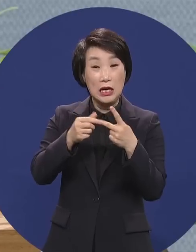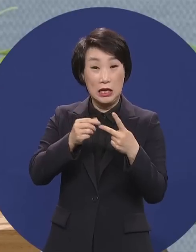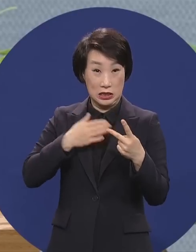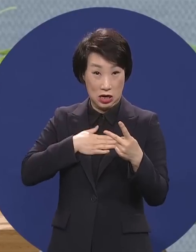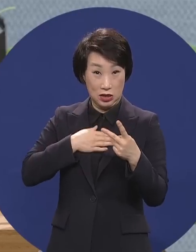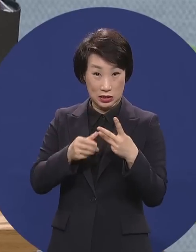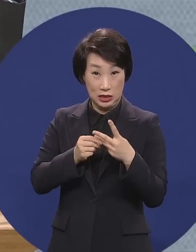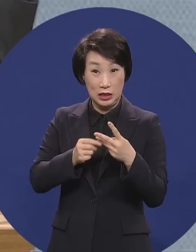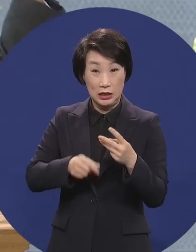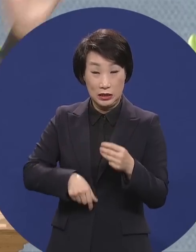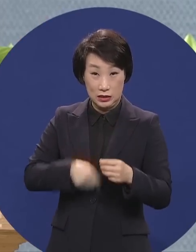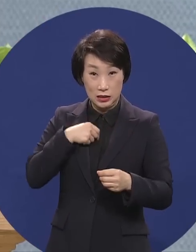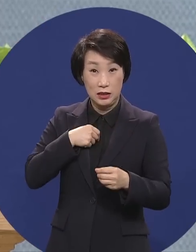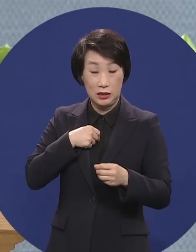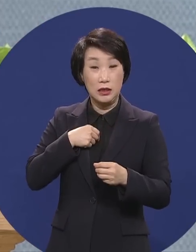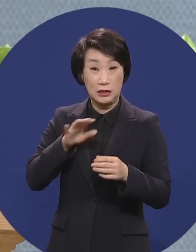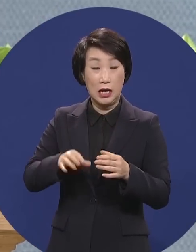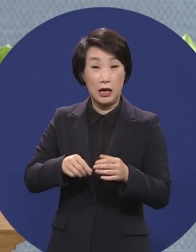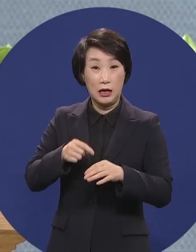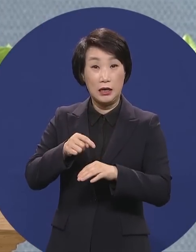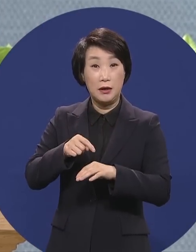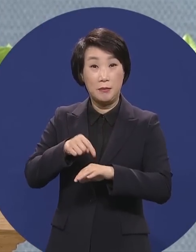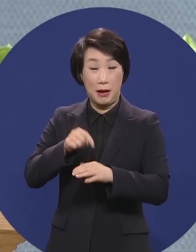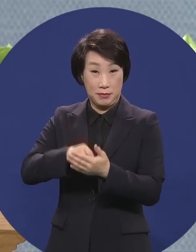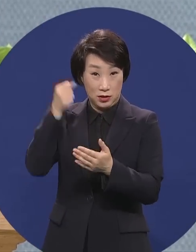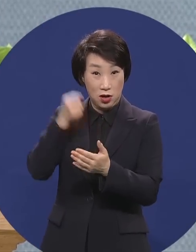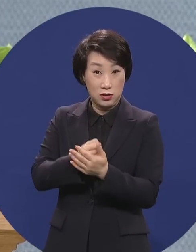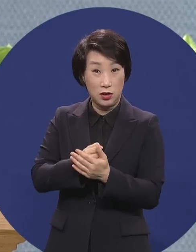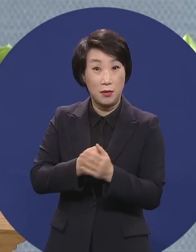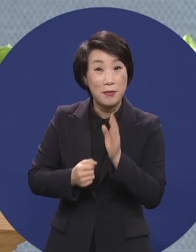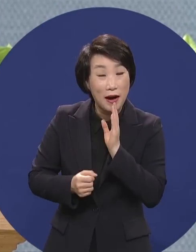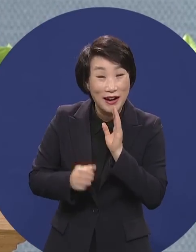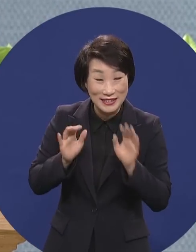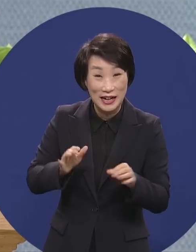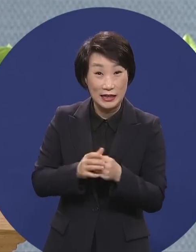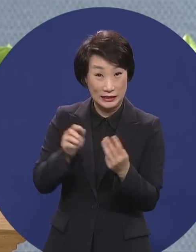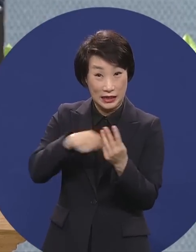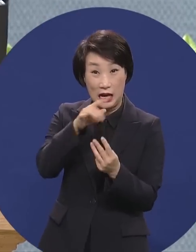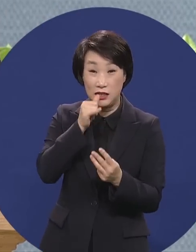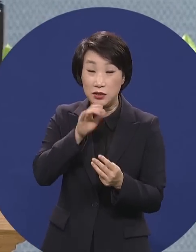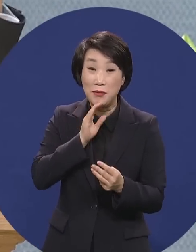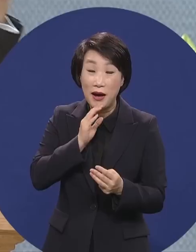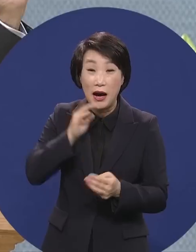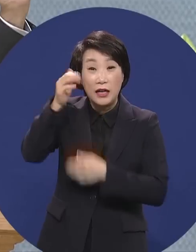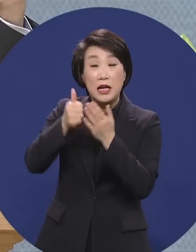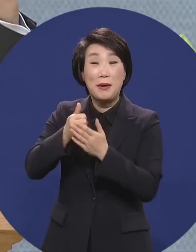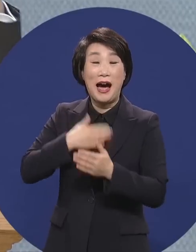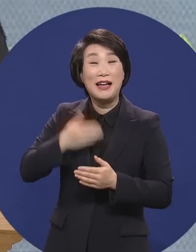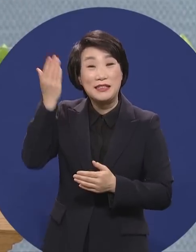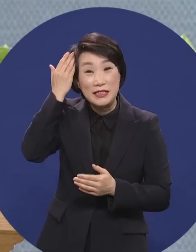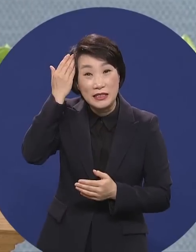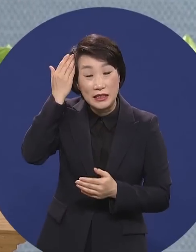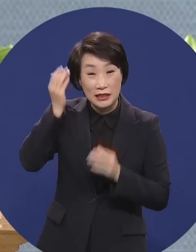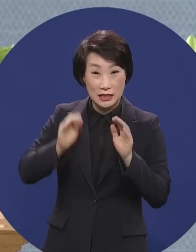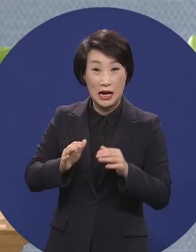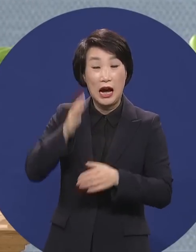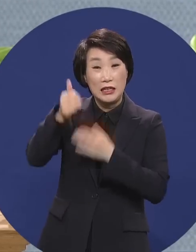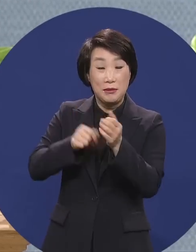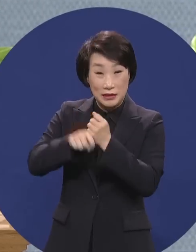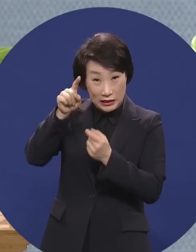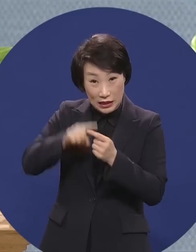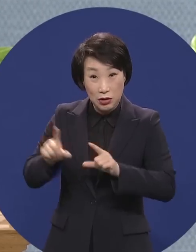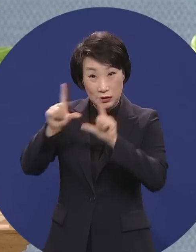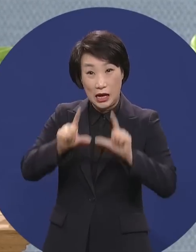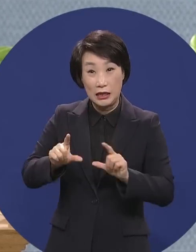있는데 하나님을 아는 지식과 하나님의 의지, 뜻대로 살아야 하는, 절대적으로 살아야